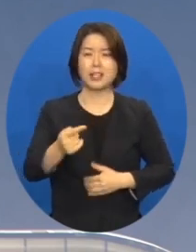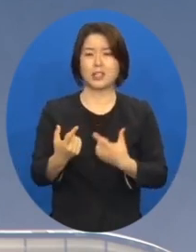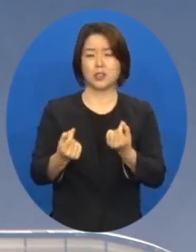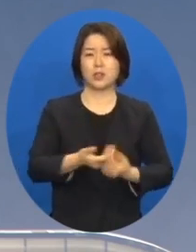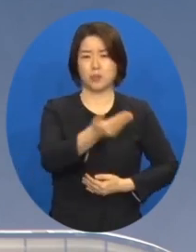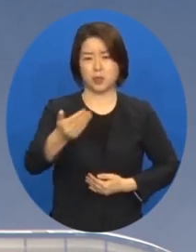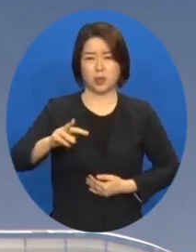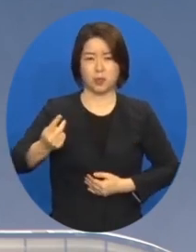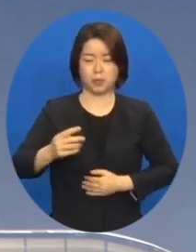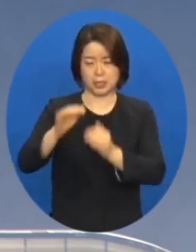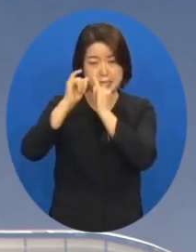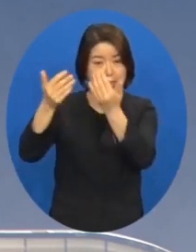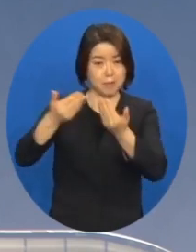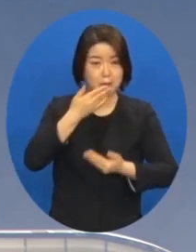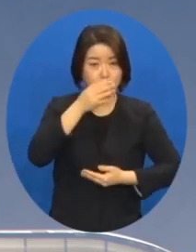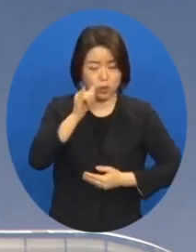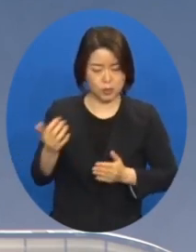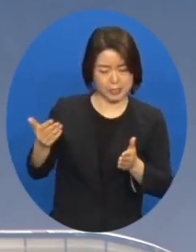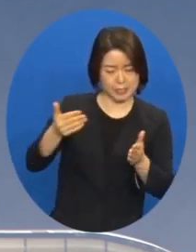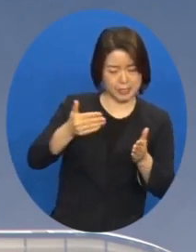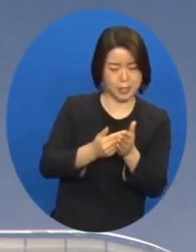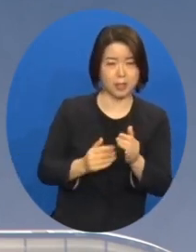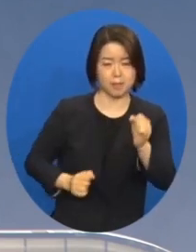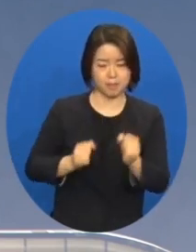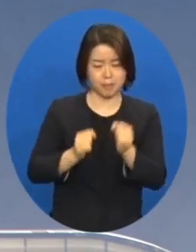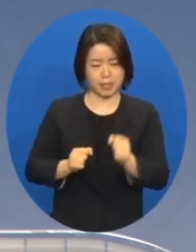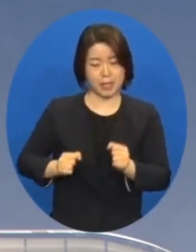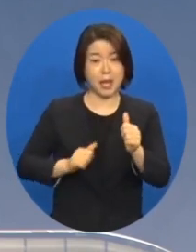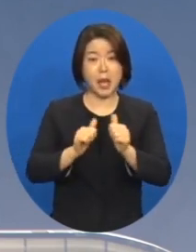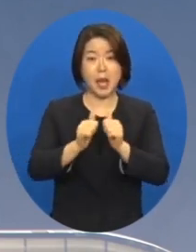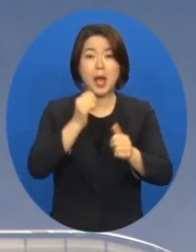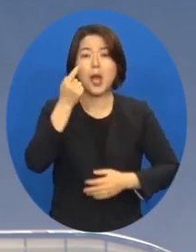여러분도 상을 받을 수 있도록 달리십시오.